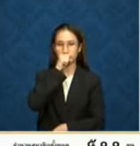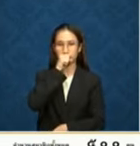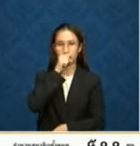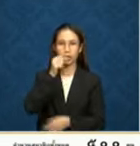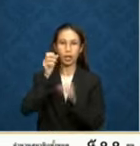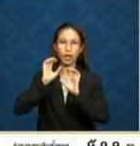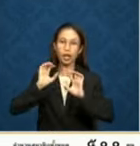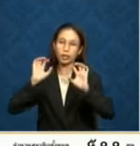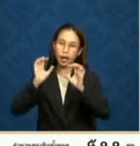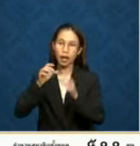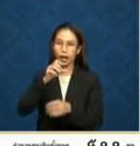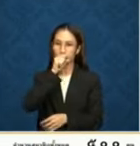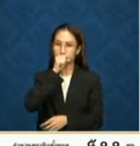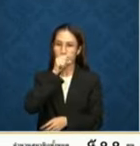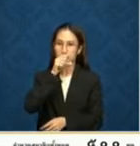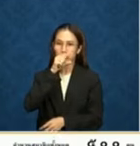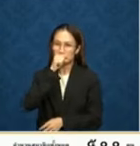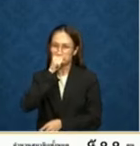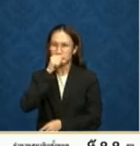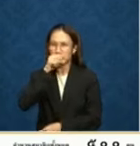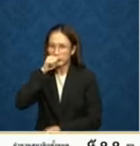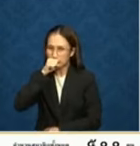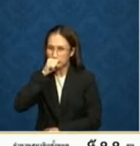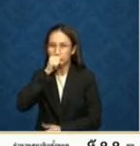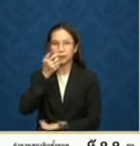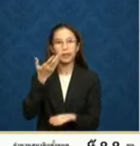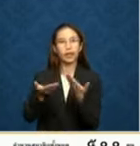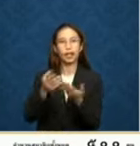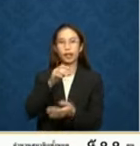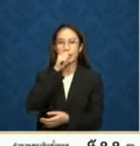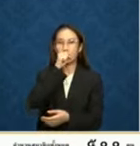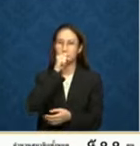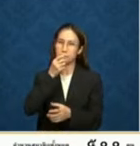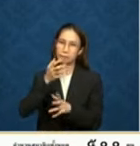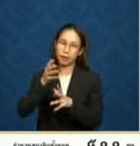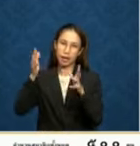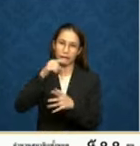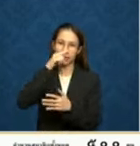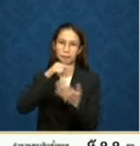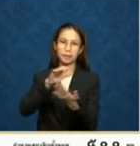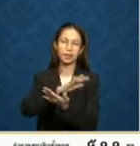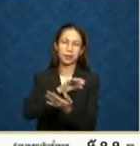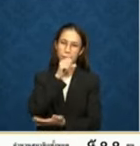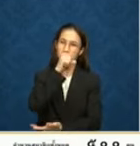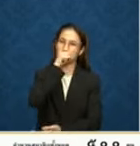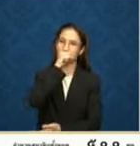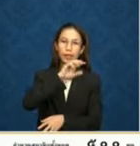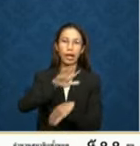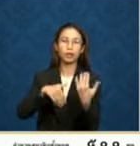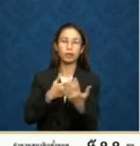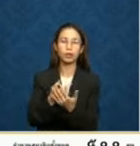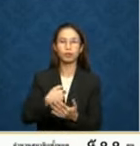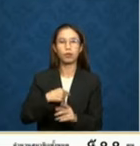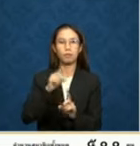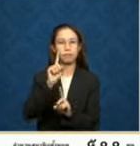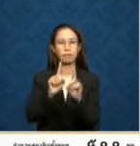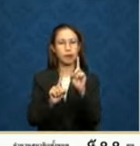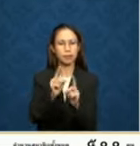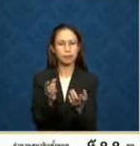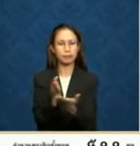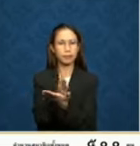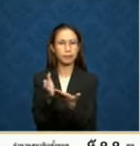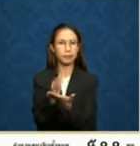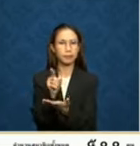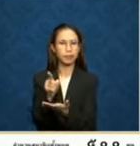ทงรบ รับมาก รับมากทสุด ไมรจะรับอะไรกนะกัความรับมเยอะเลยเกประเทศนี้ซึผมประเมินว่จัดแบบนี้